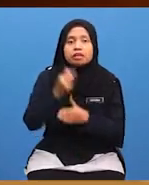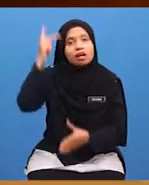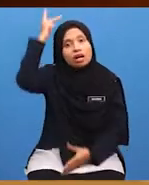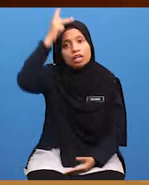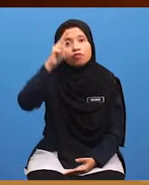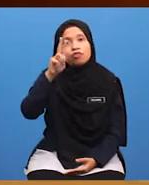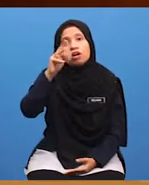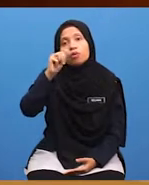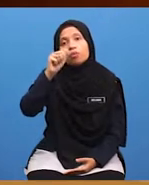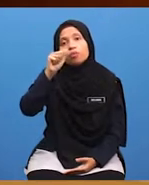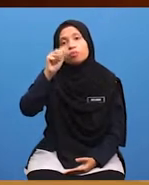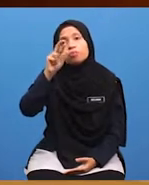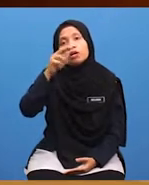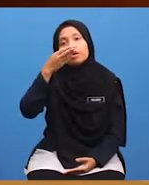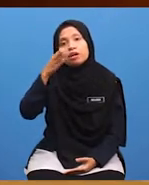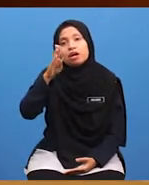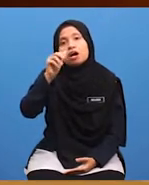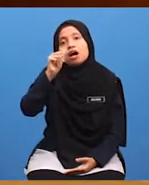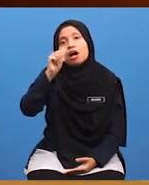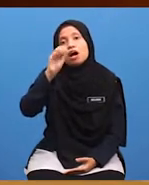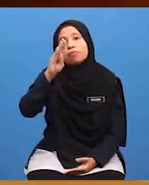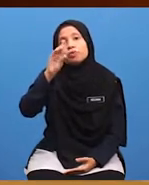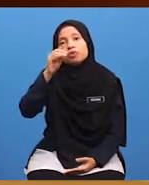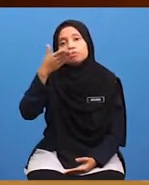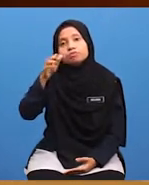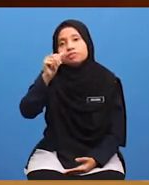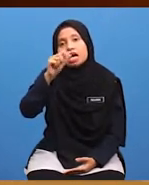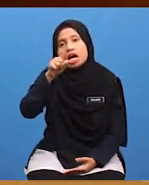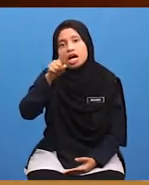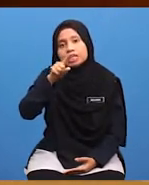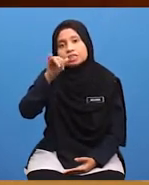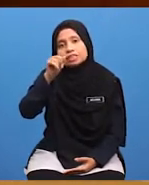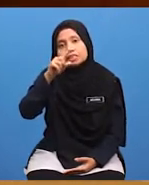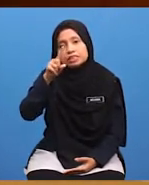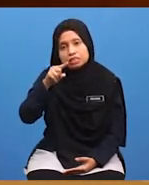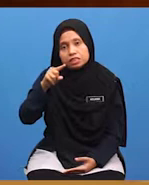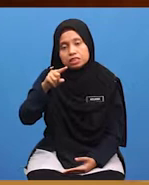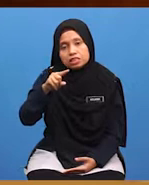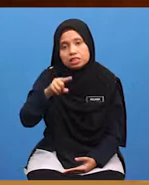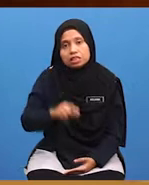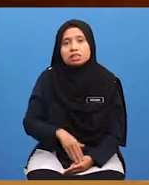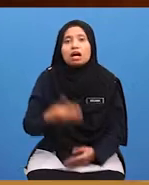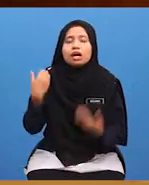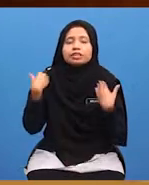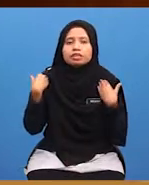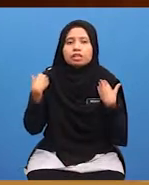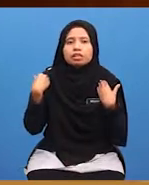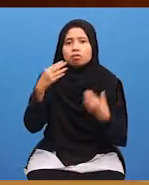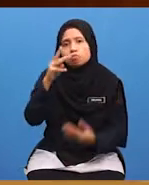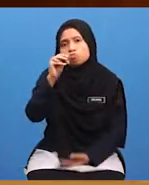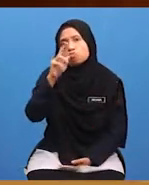Khalifah Umar bin Abdul Aziz. Malahan, pengasas kerajaan Bani Umayyah itu sendiri, iaitu Muawiyah bin Abi